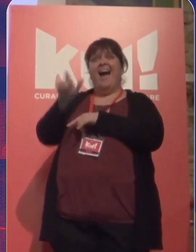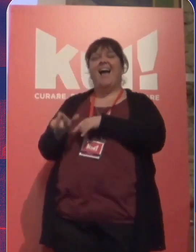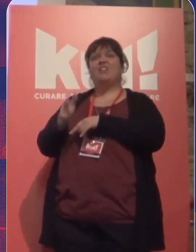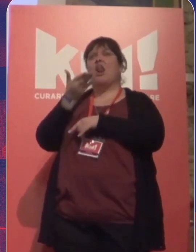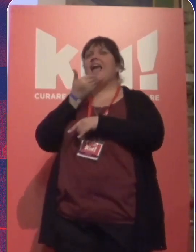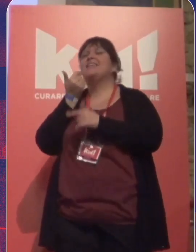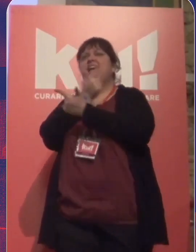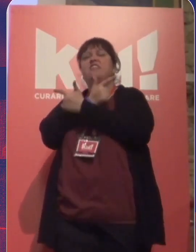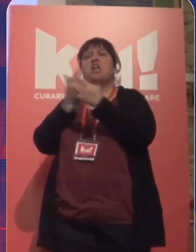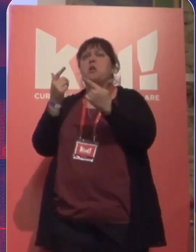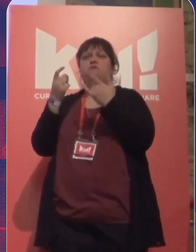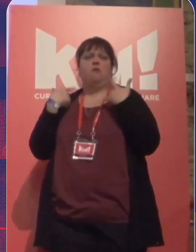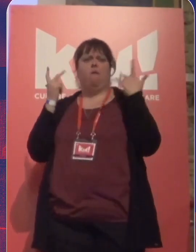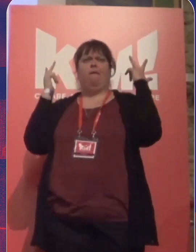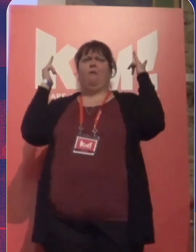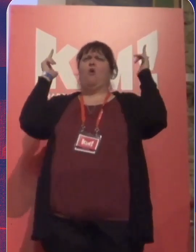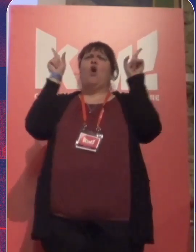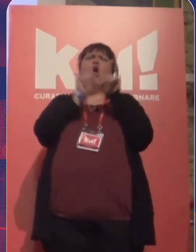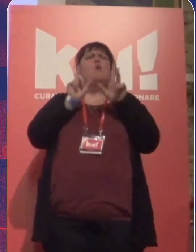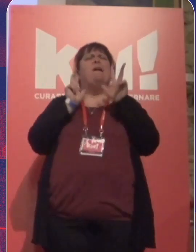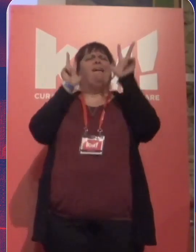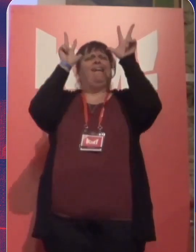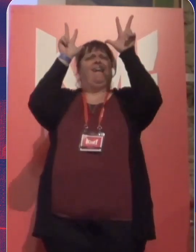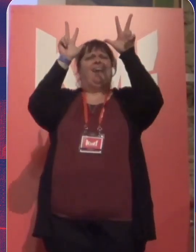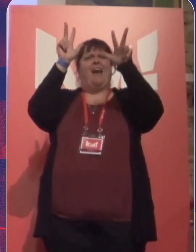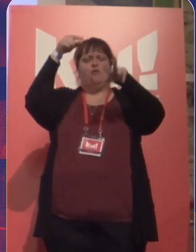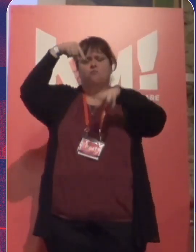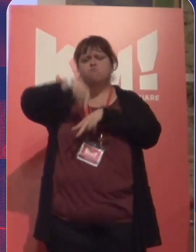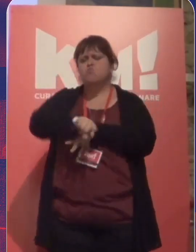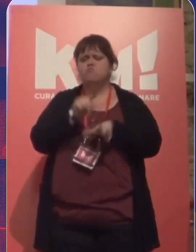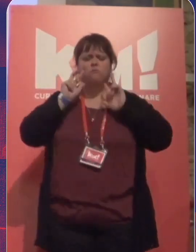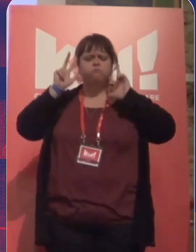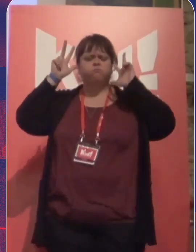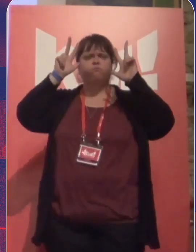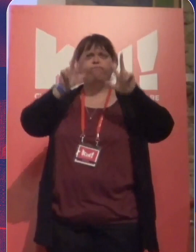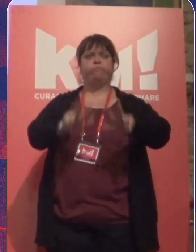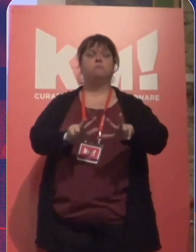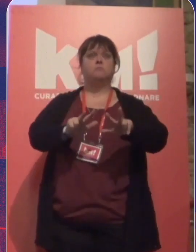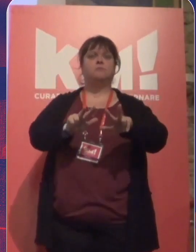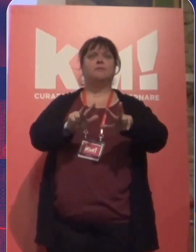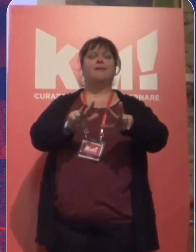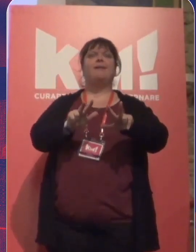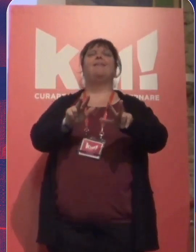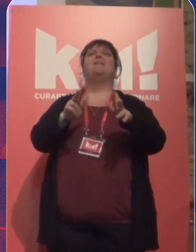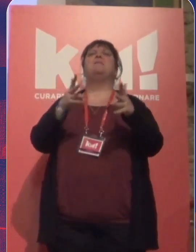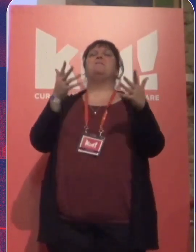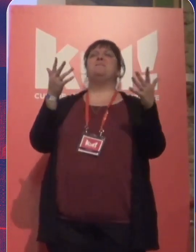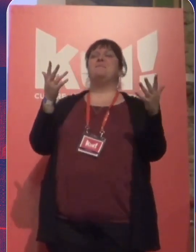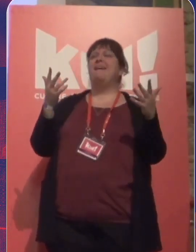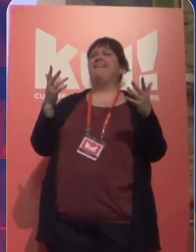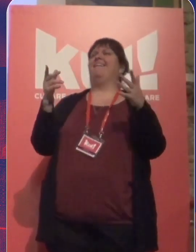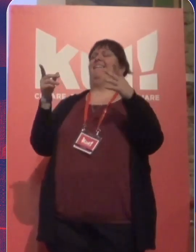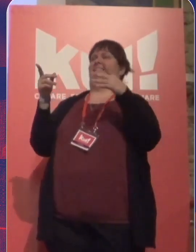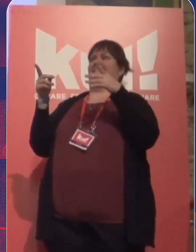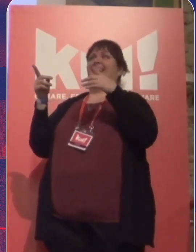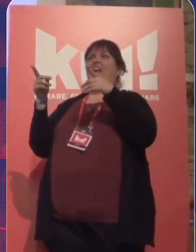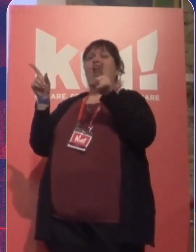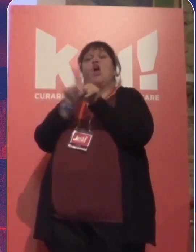fossa è però la presenza dell'altro è vissuta come una perturbazione